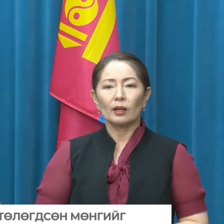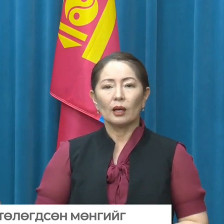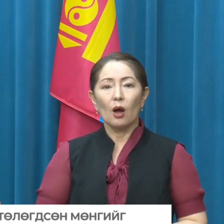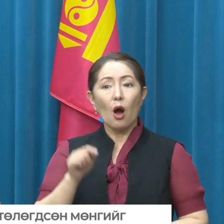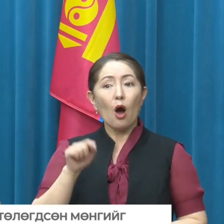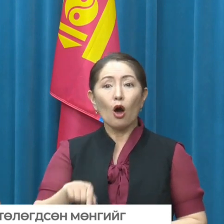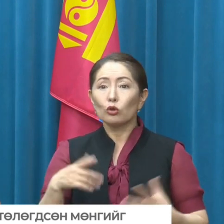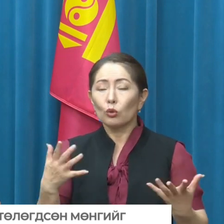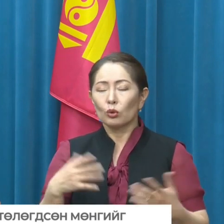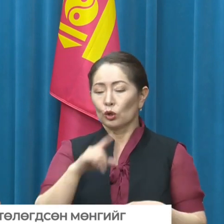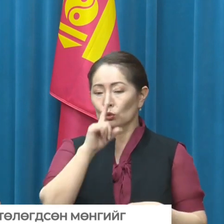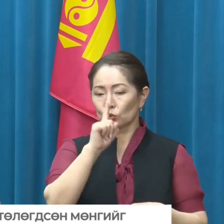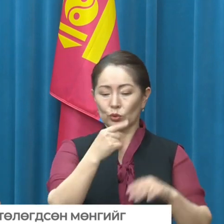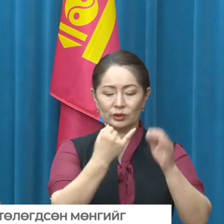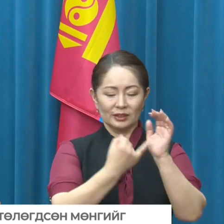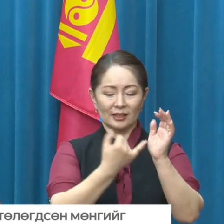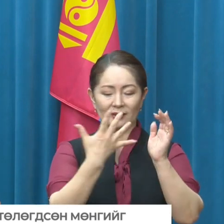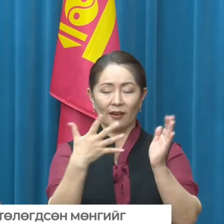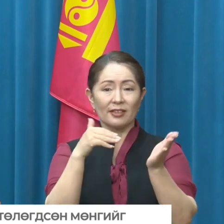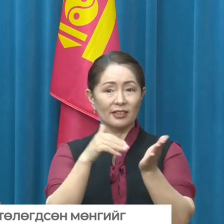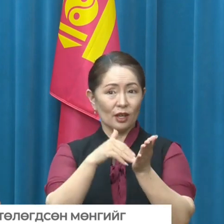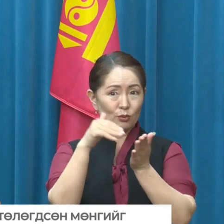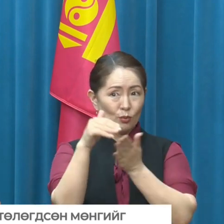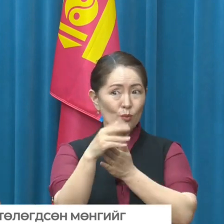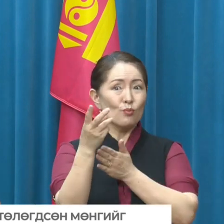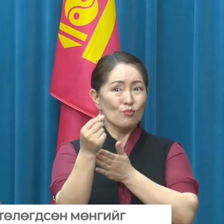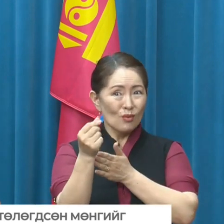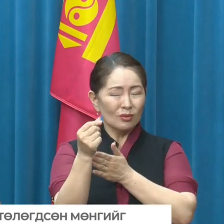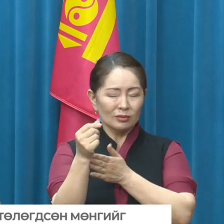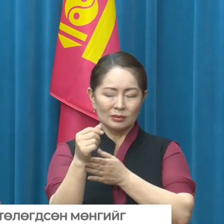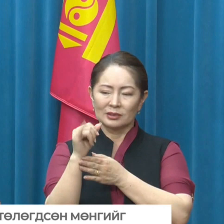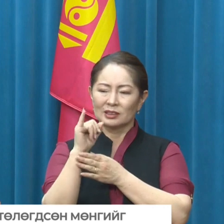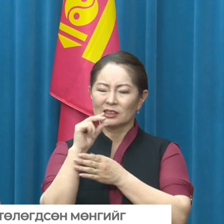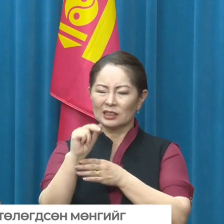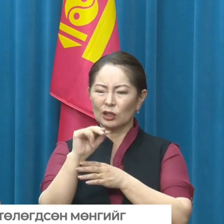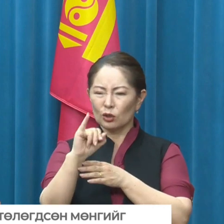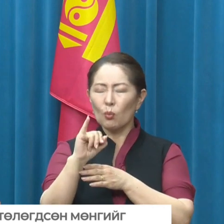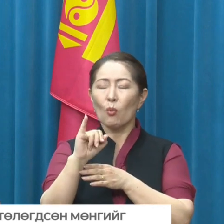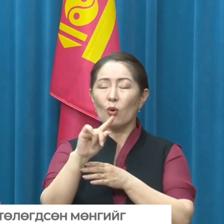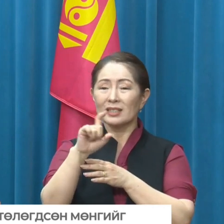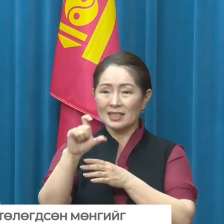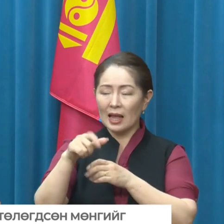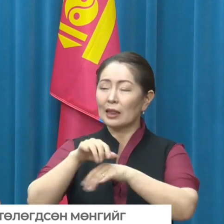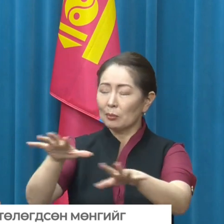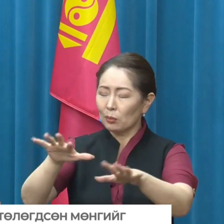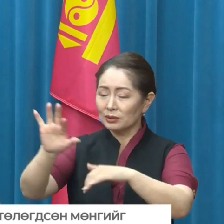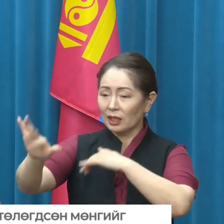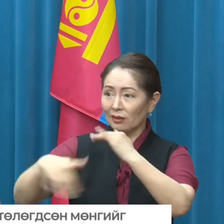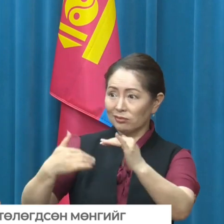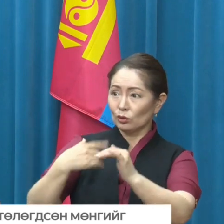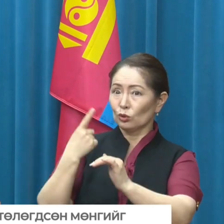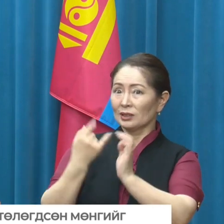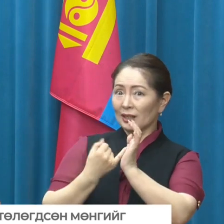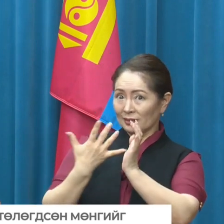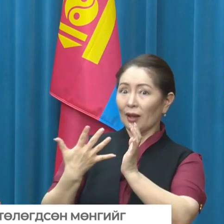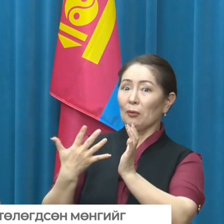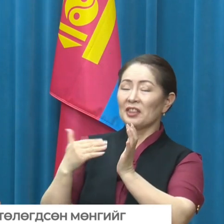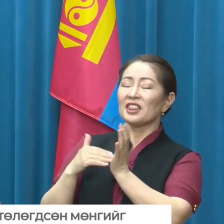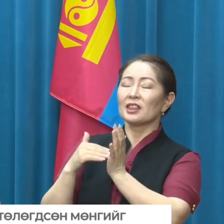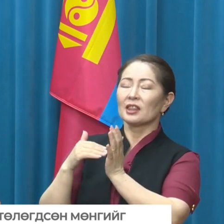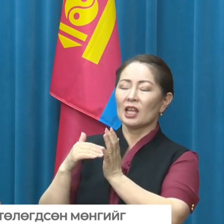ингээд 165 тэрбум төгрөгийн чанаргүй зээл төлөгдсөн байна. За өчигдөр Хөгжлийн банкнд одоо сангийн